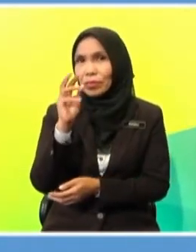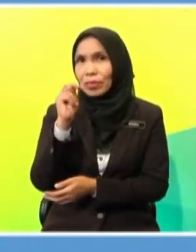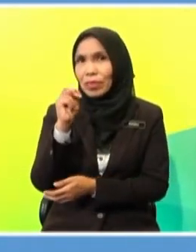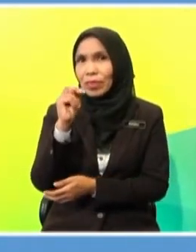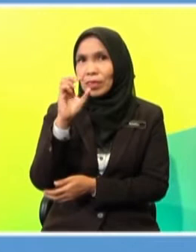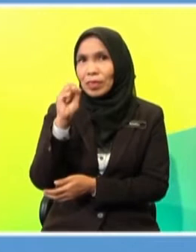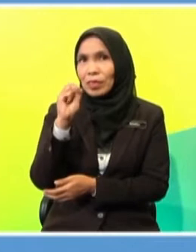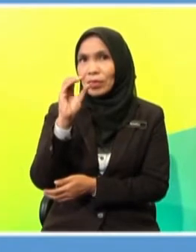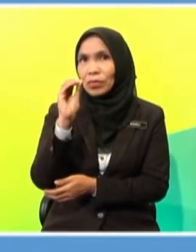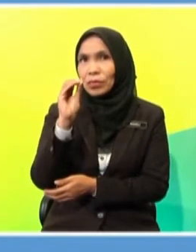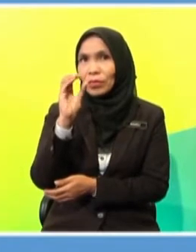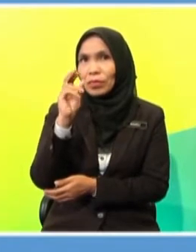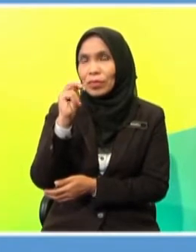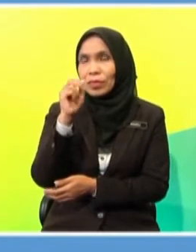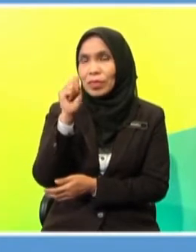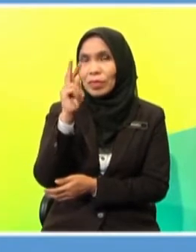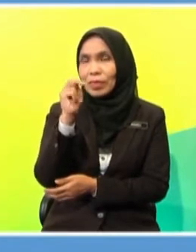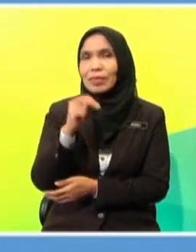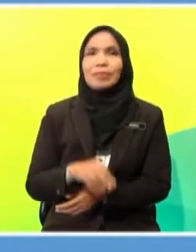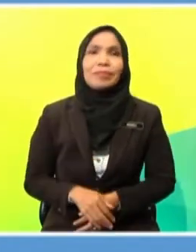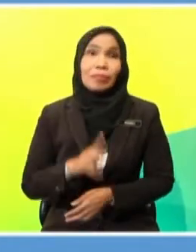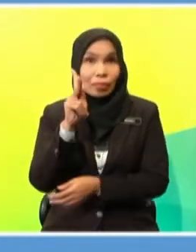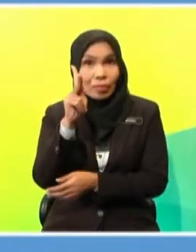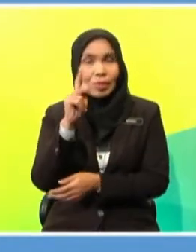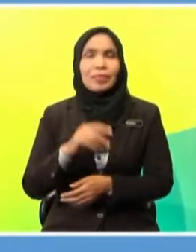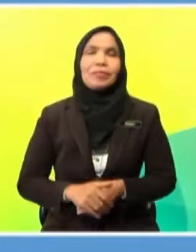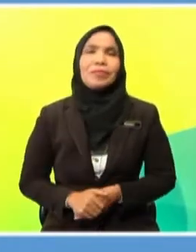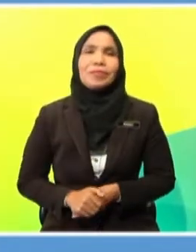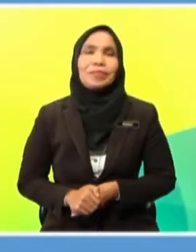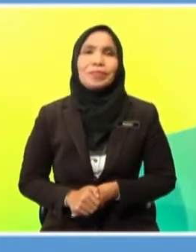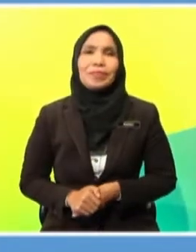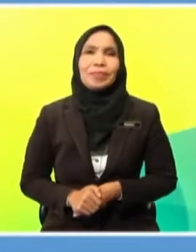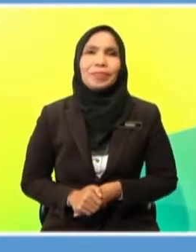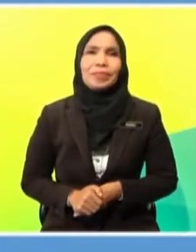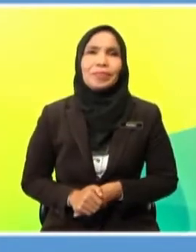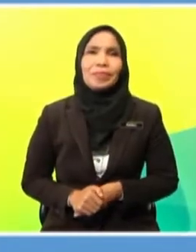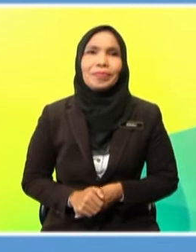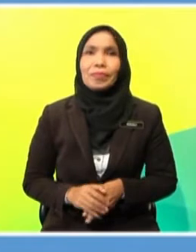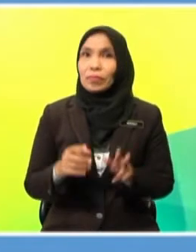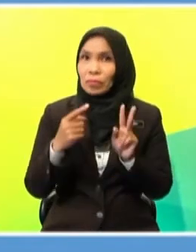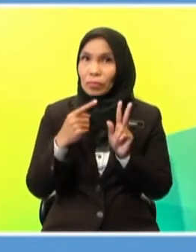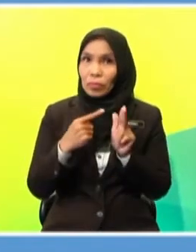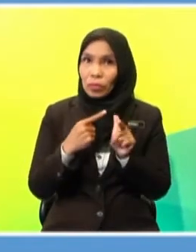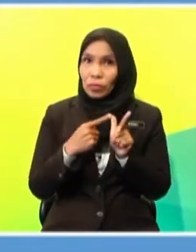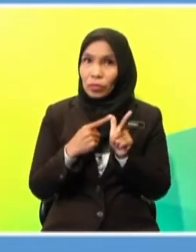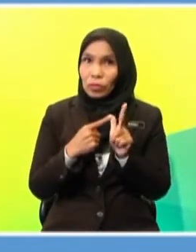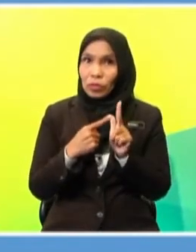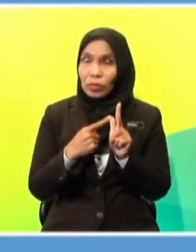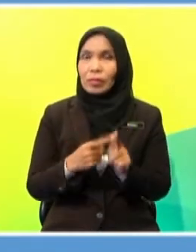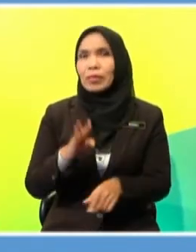Butuh Kak Yuki huruf C yakni rumah Ki adalah huruf konsonan yang kedua perkataan